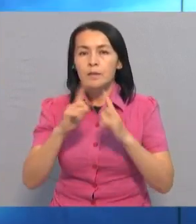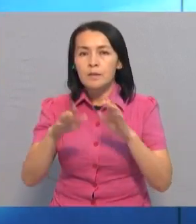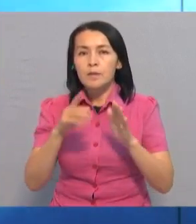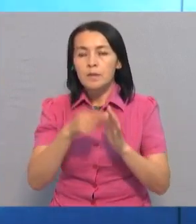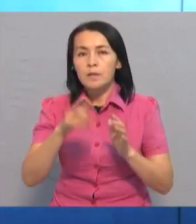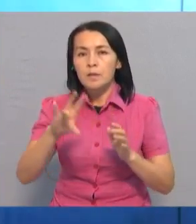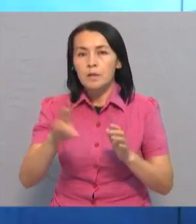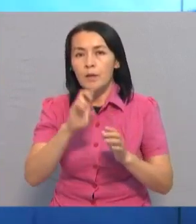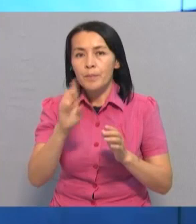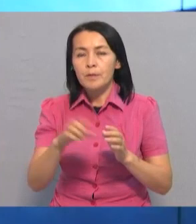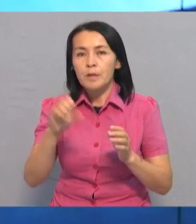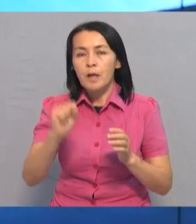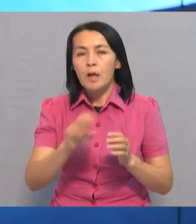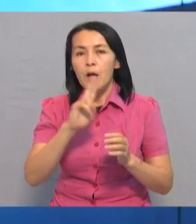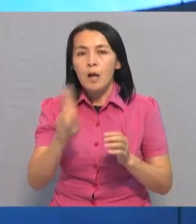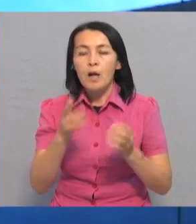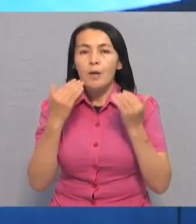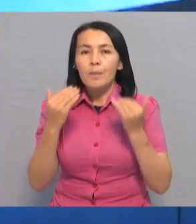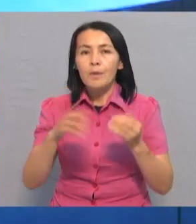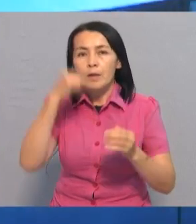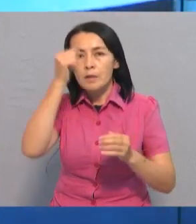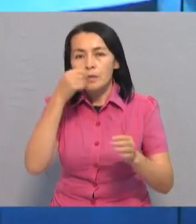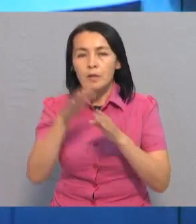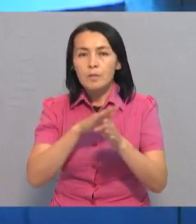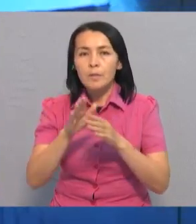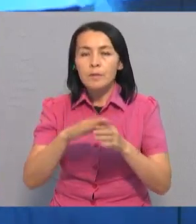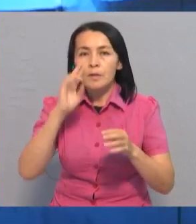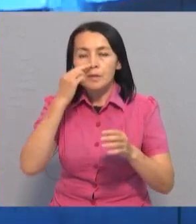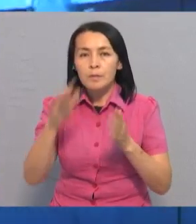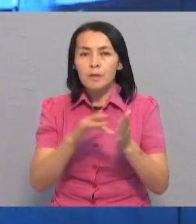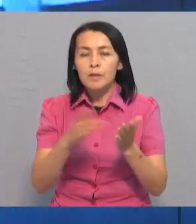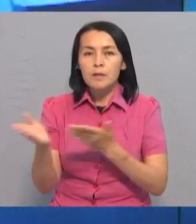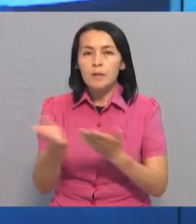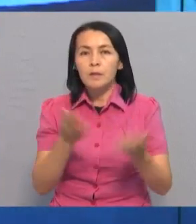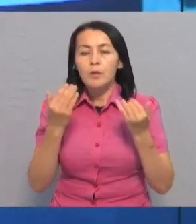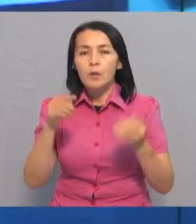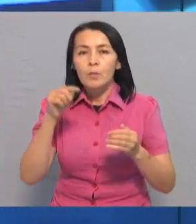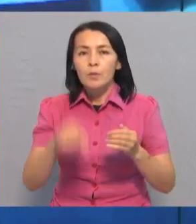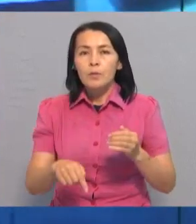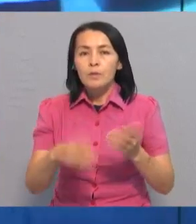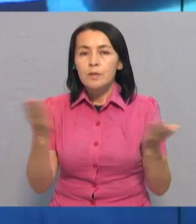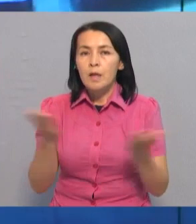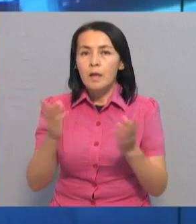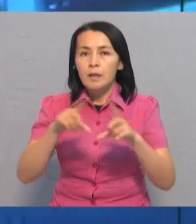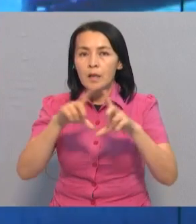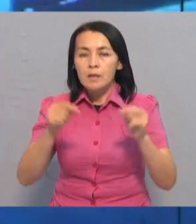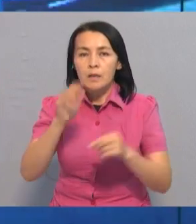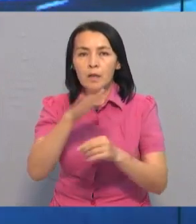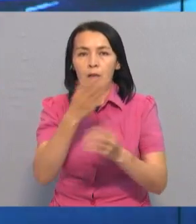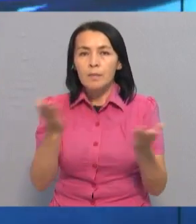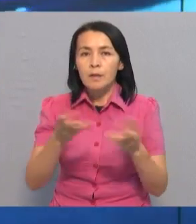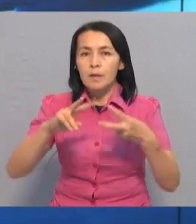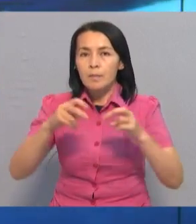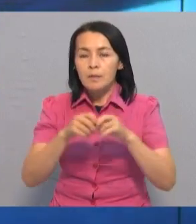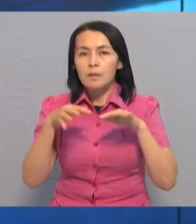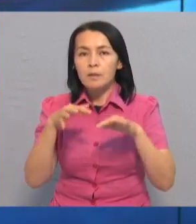депутаттары Нұрлан Бекназаров пен Айгүл Қаппарова жылдағы дәстүрімен Шымкентке келіп қалды. Олар бұл жолы қандай нысанды аралап, нендей